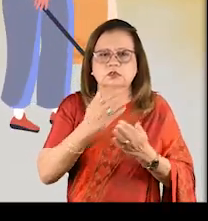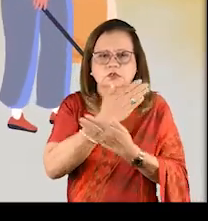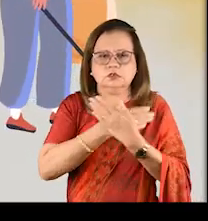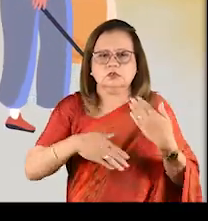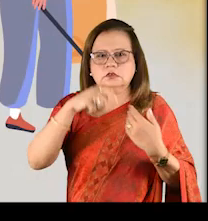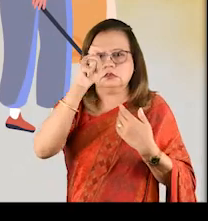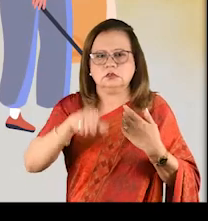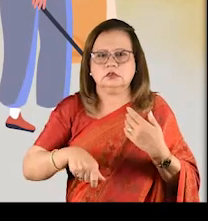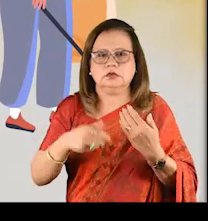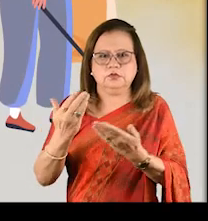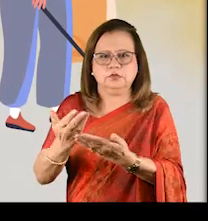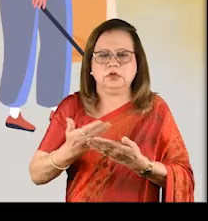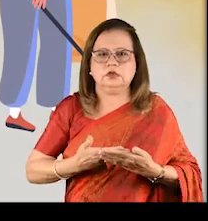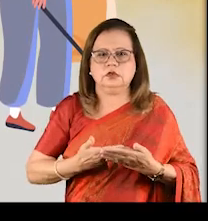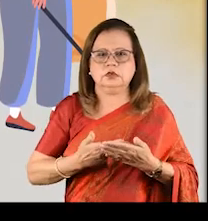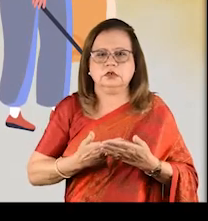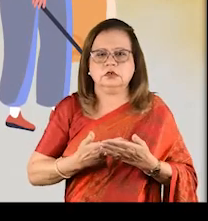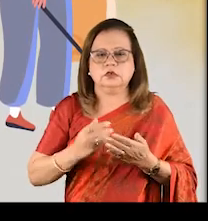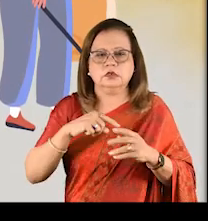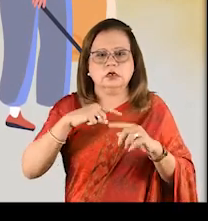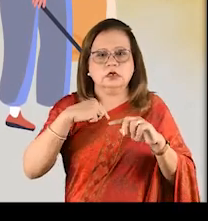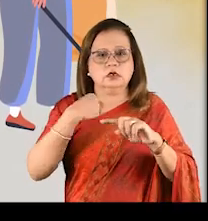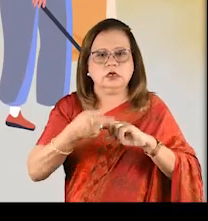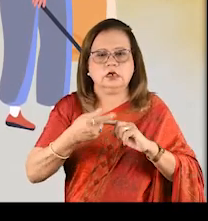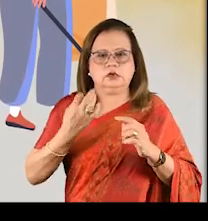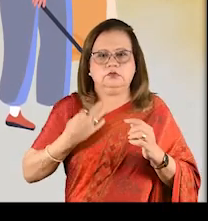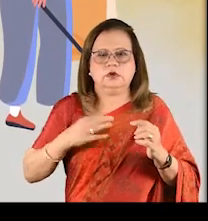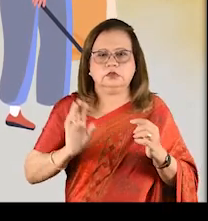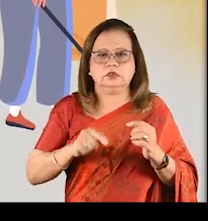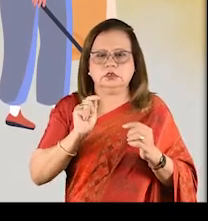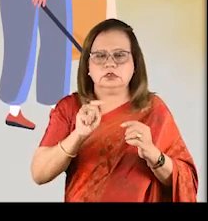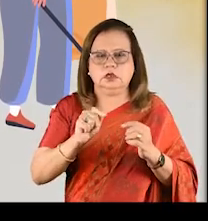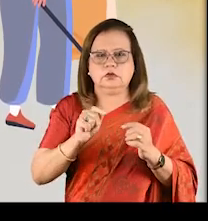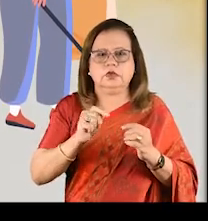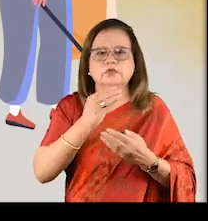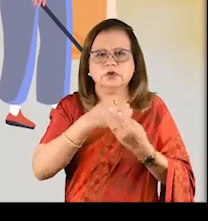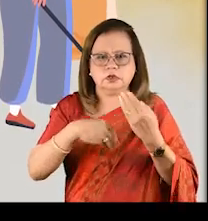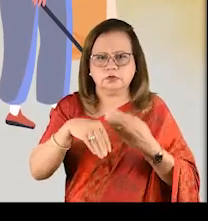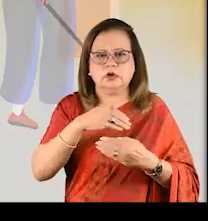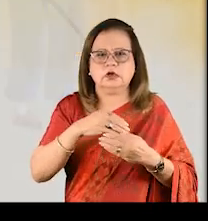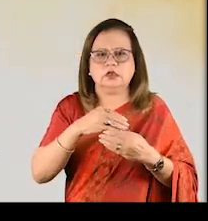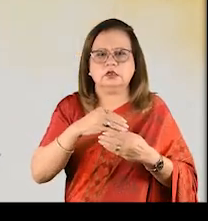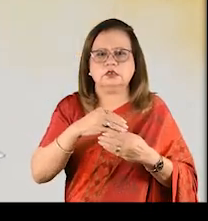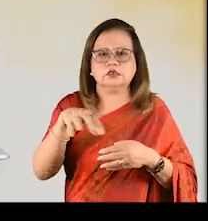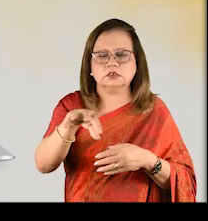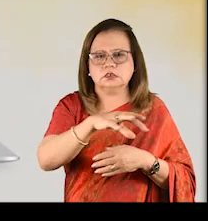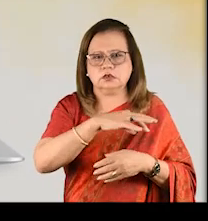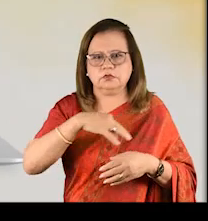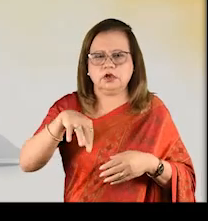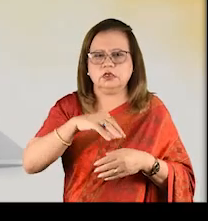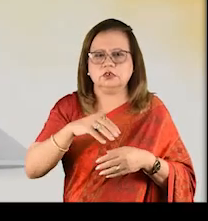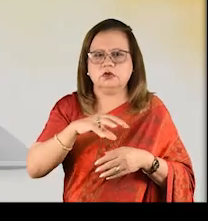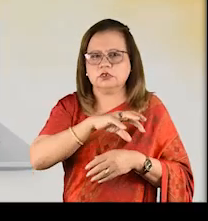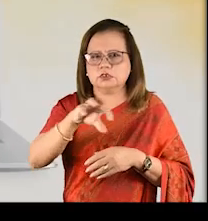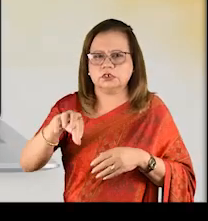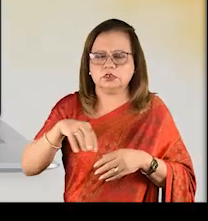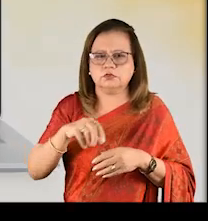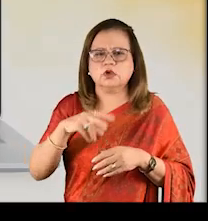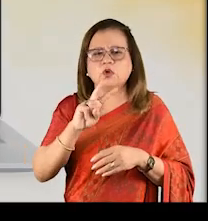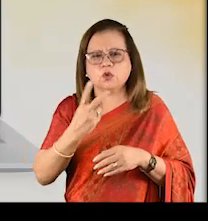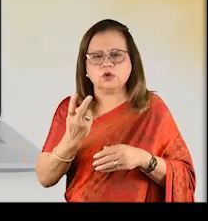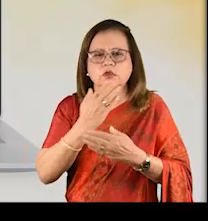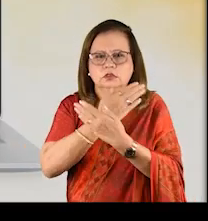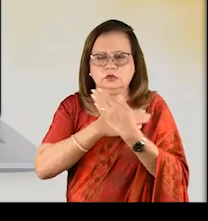लाभ। यदि आपके परिवार, समाज अथवा क्षेत्र में कई दिव्यांग जन इस सुविधा से वंचित हो, तो